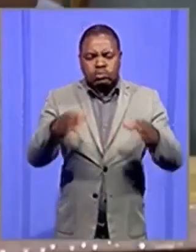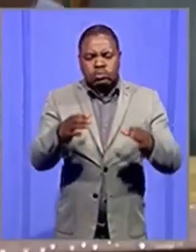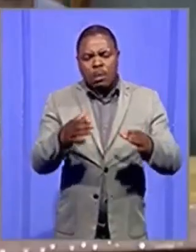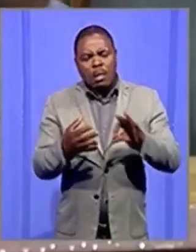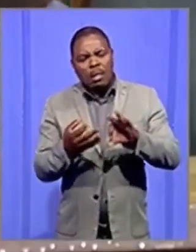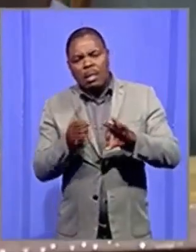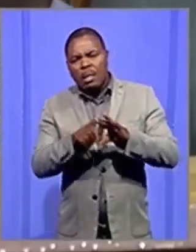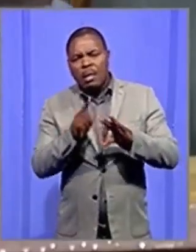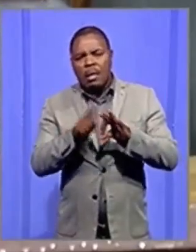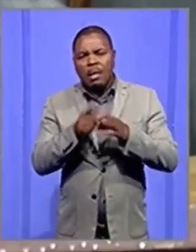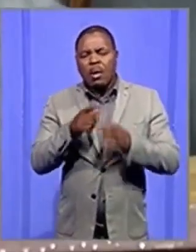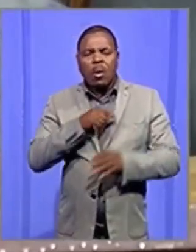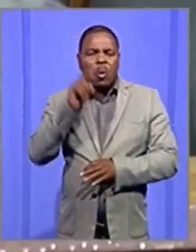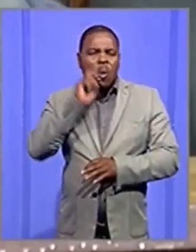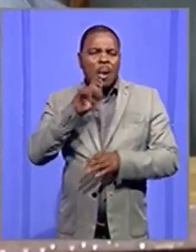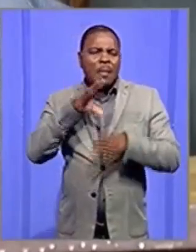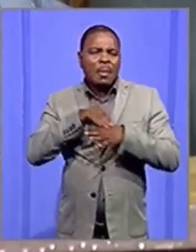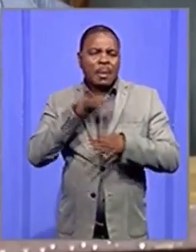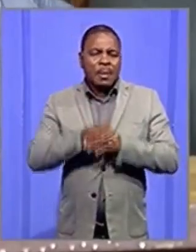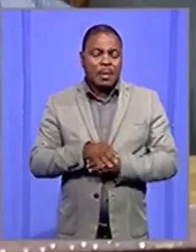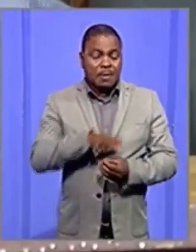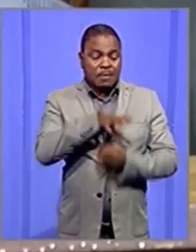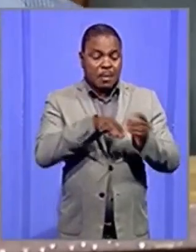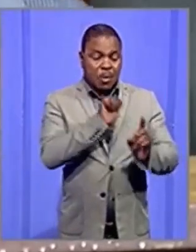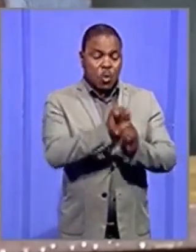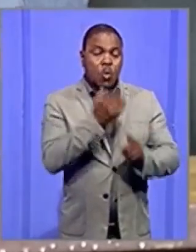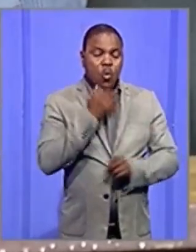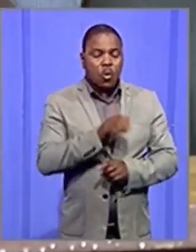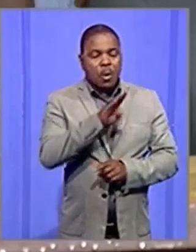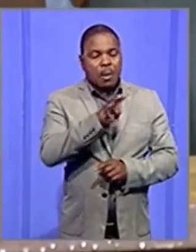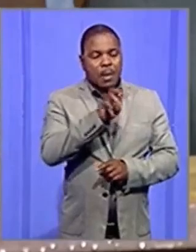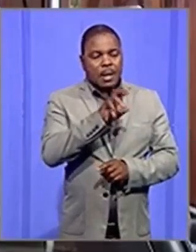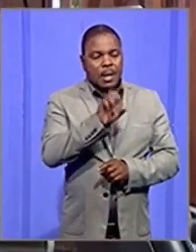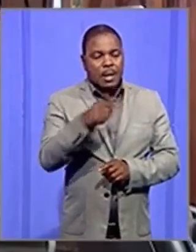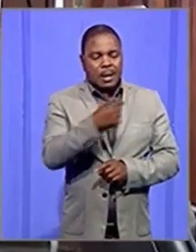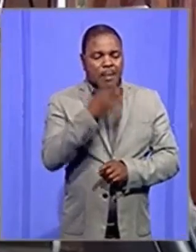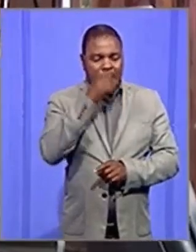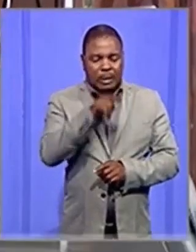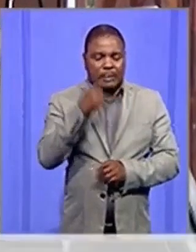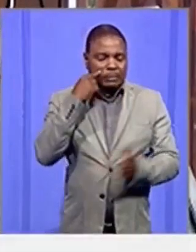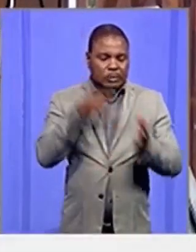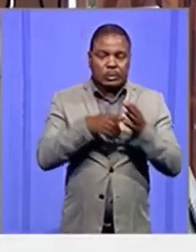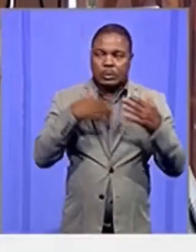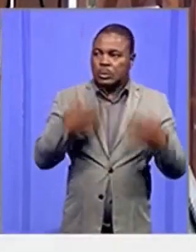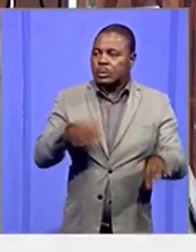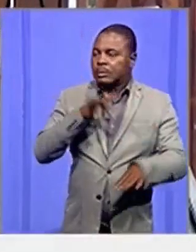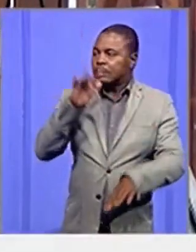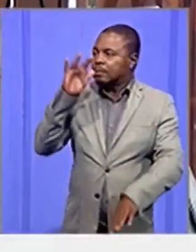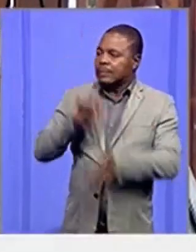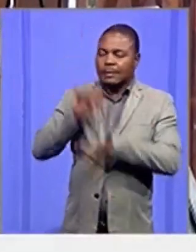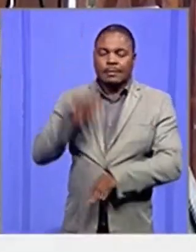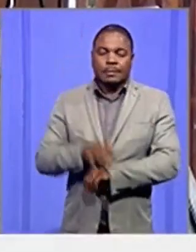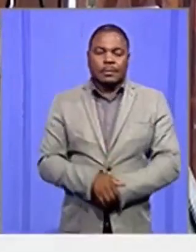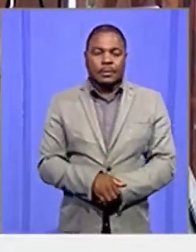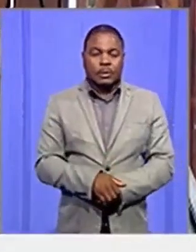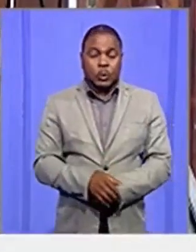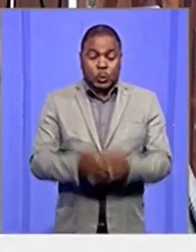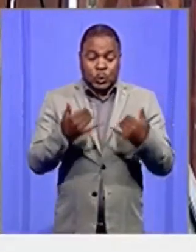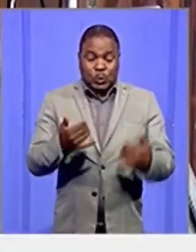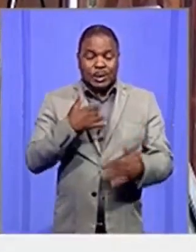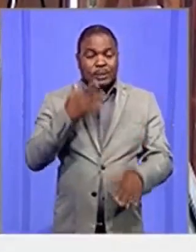bodileng. Lelapa la ga Bereng lwa re dintlha tsa kgetsi eno di siisa pelo. Bopaki bo tswileng ka jeno bo